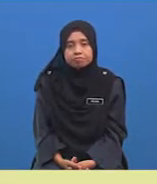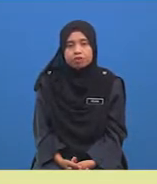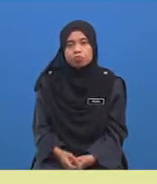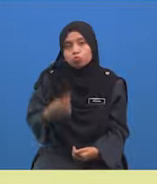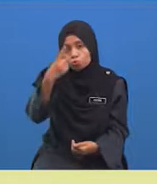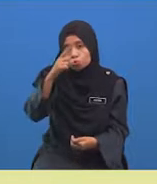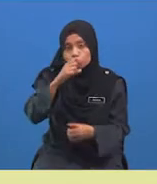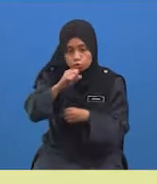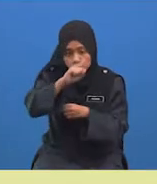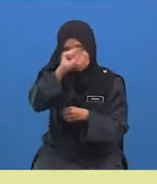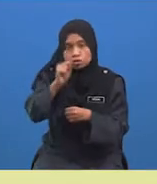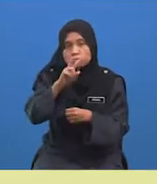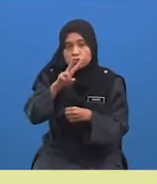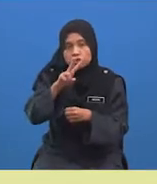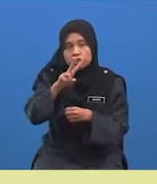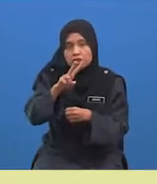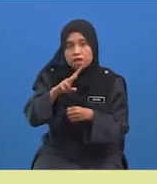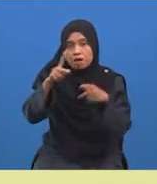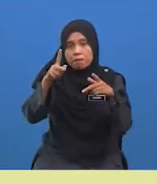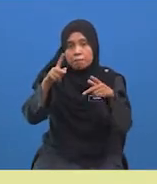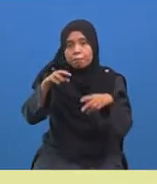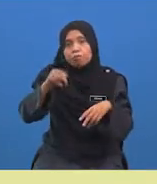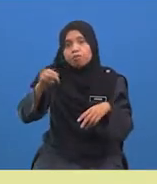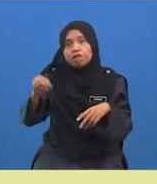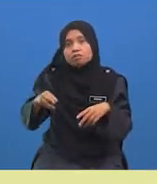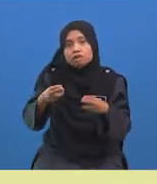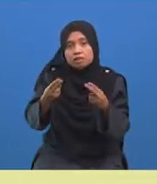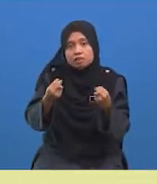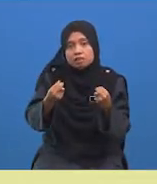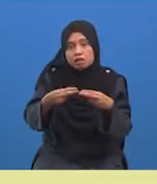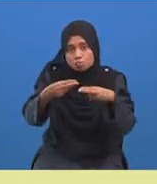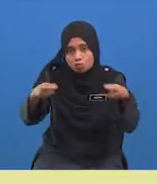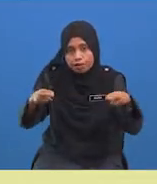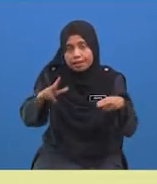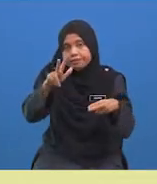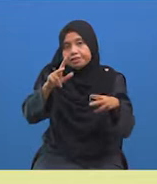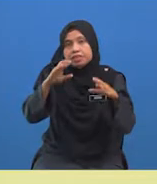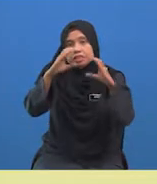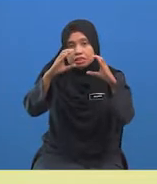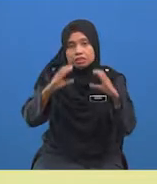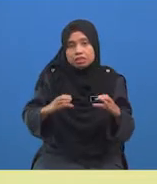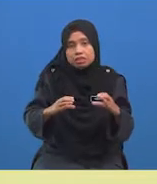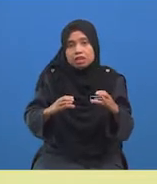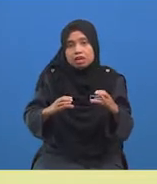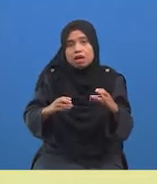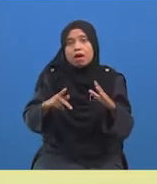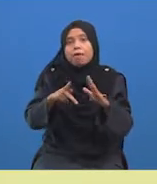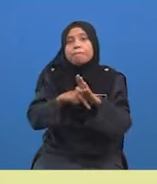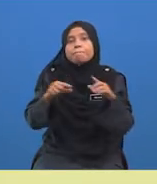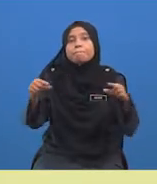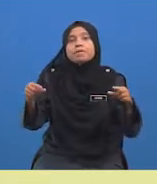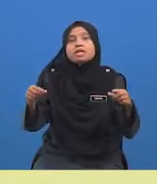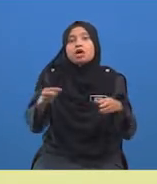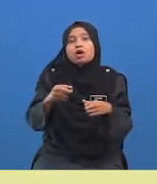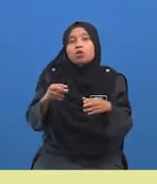Bagi soalan 2, pelajar dikehendaki menghuraikan 3 kaedah pengurusan stres yang dijalankan